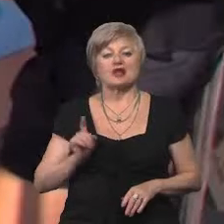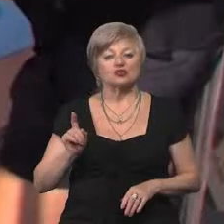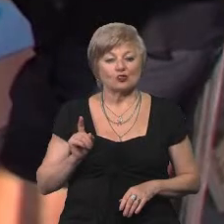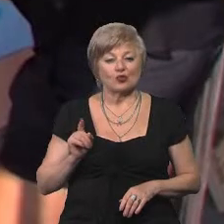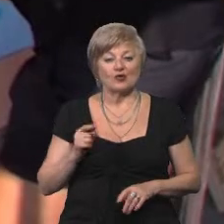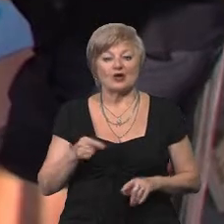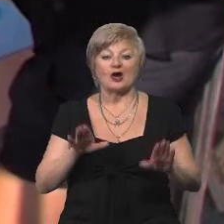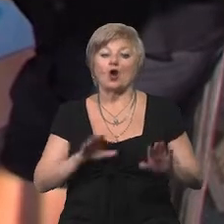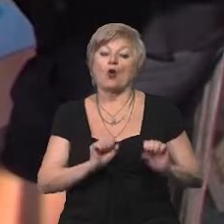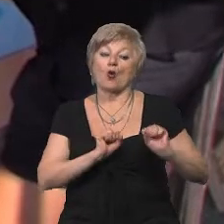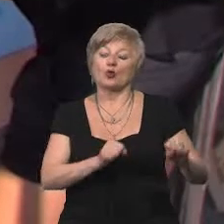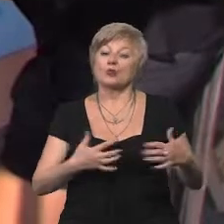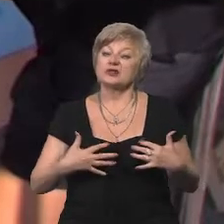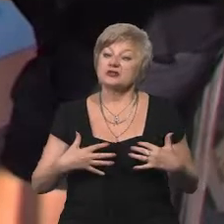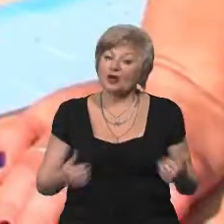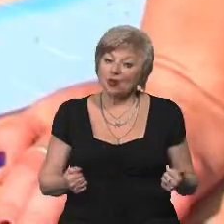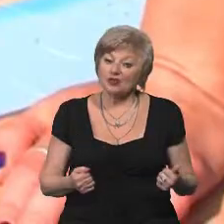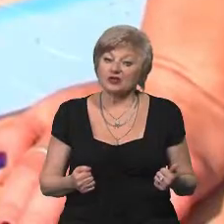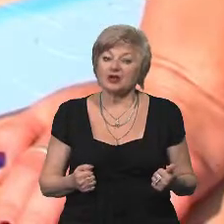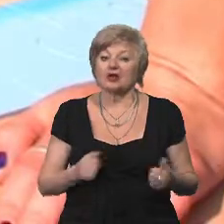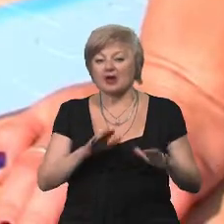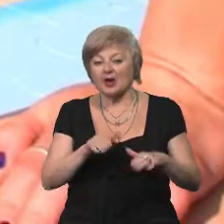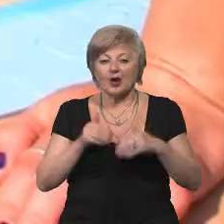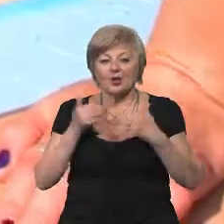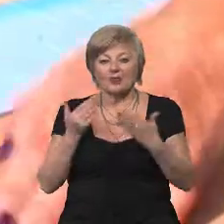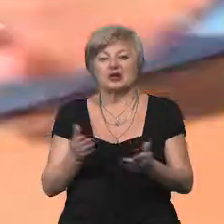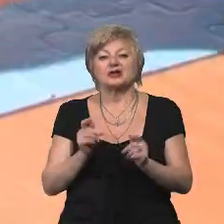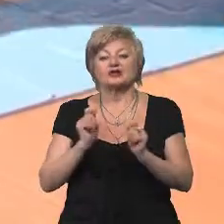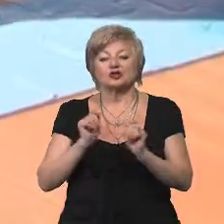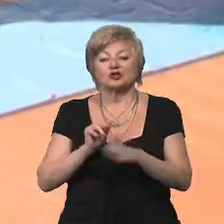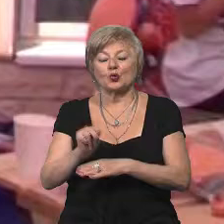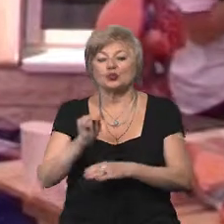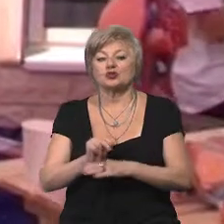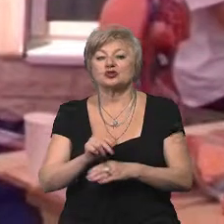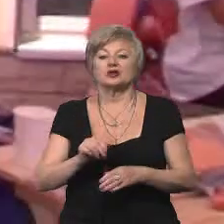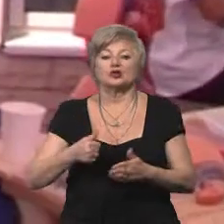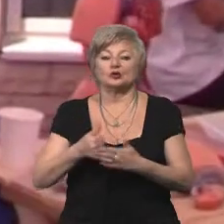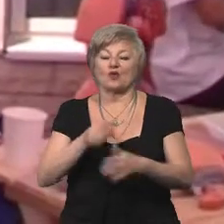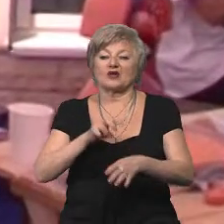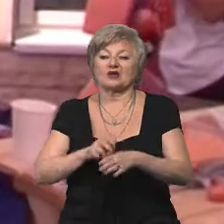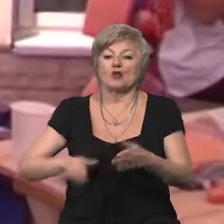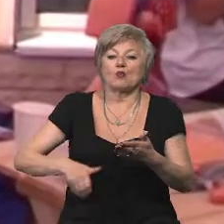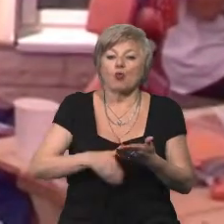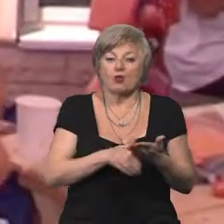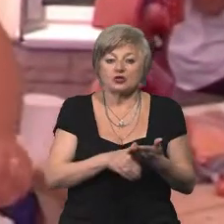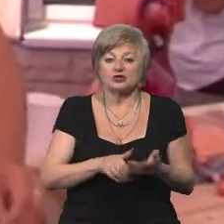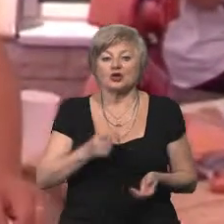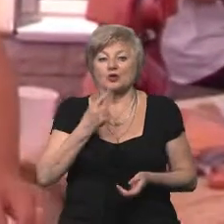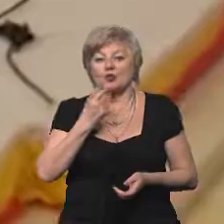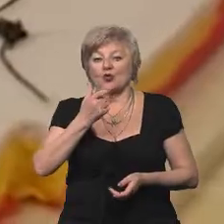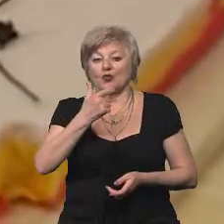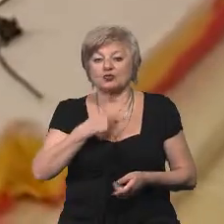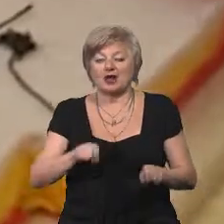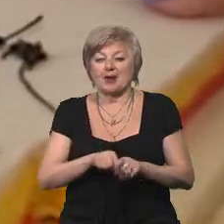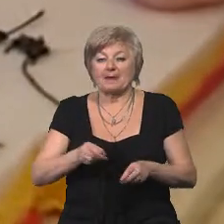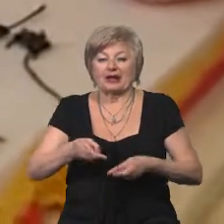локації «Охорона здоров'я» бажаючим пропонували навчитися надавати домедичну допомогу, а також спробувати себе у ролі